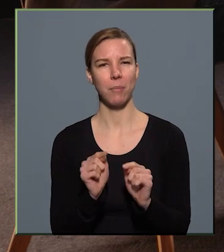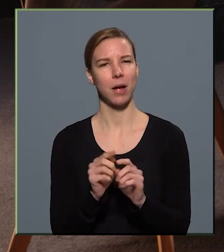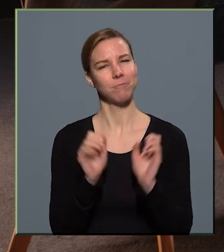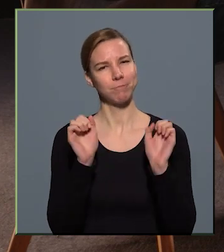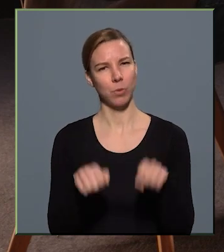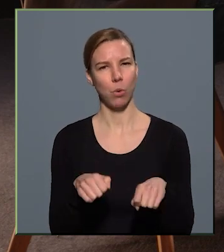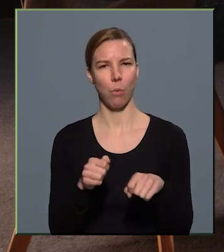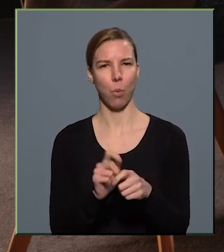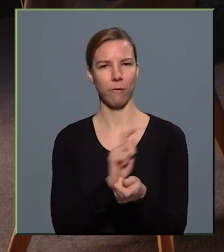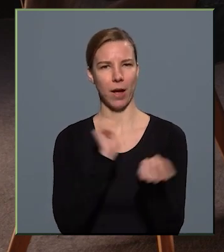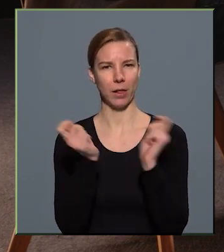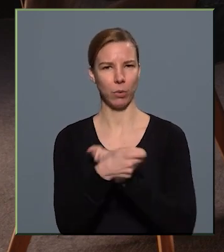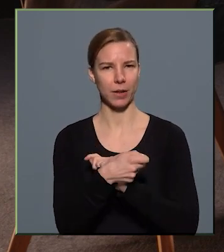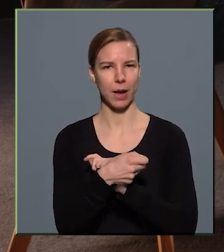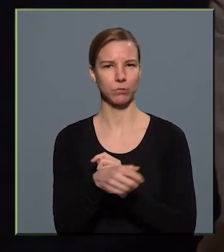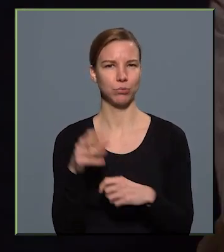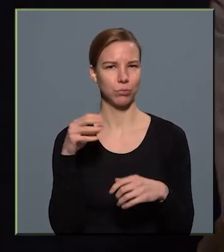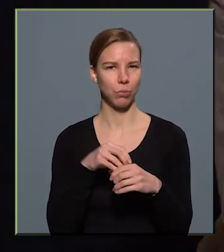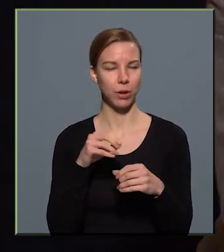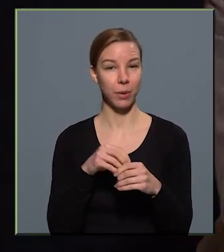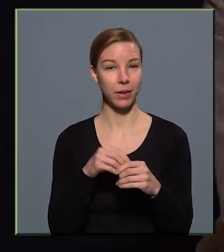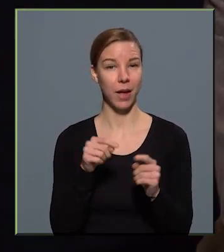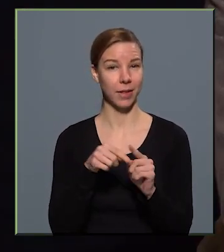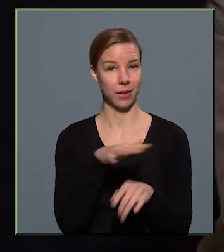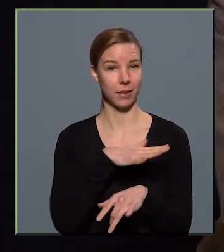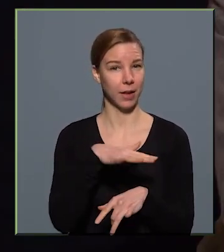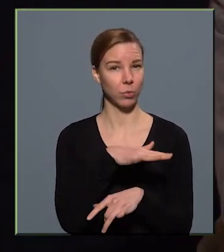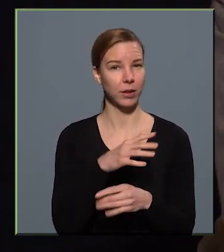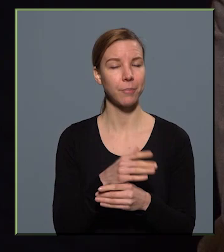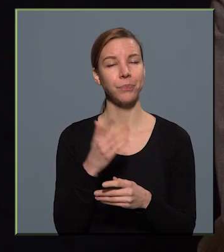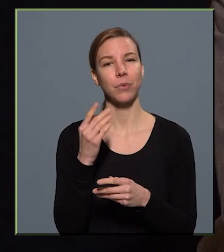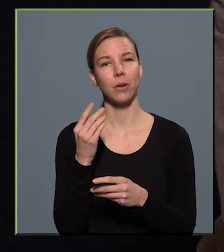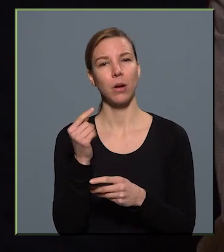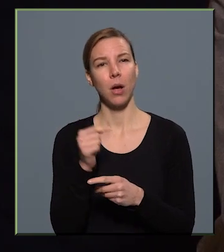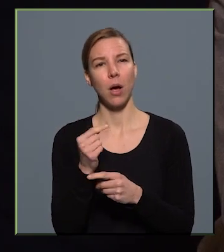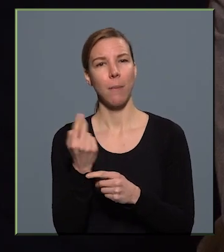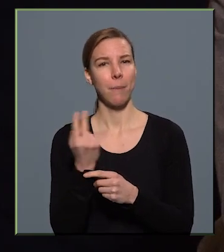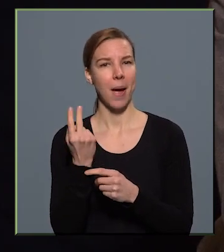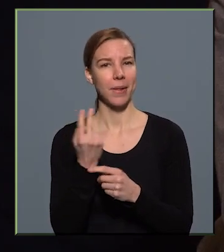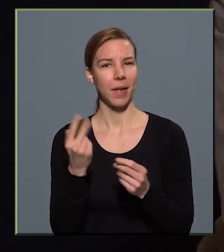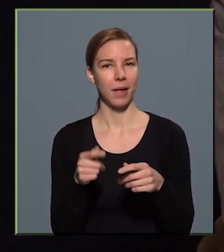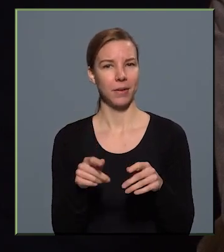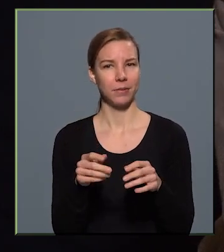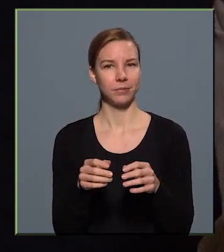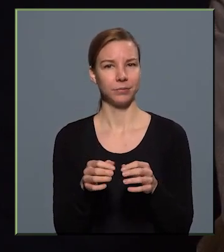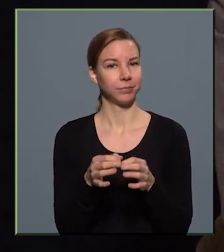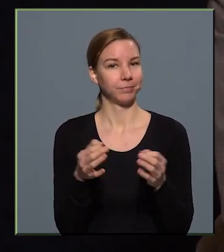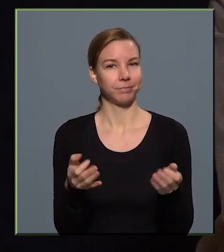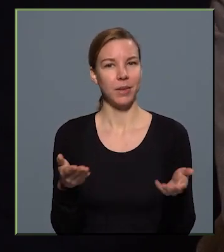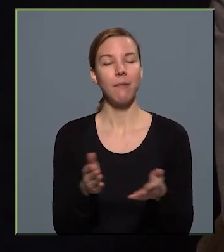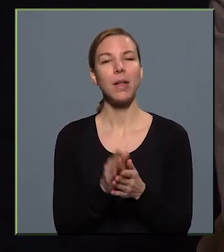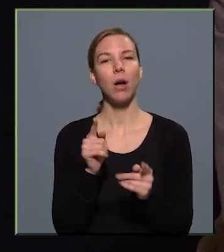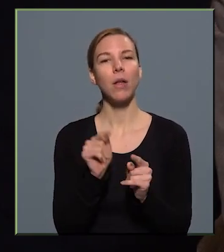komoly változást is hozott ezen a területen, még akkor is, hogyha nyilvánvaló, hogy azok a